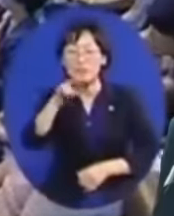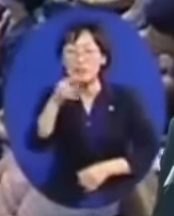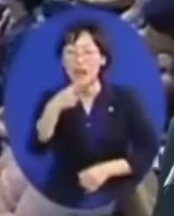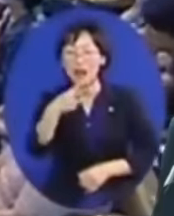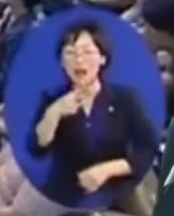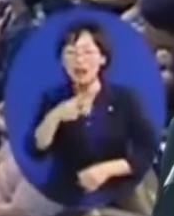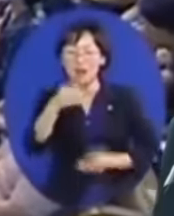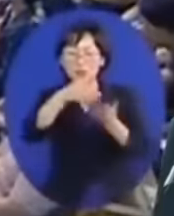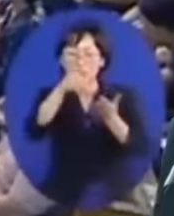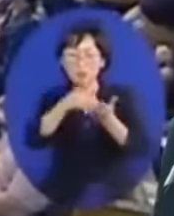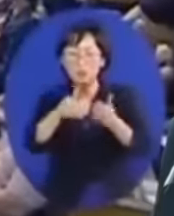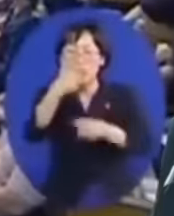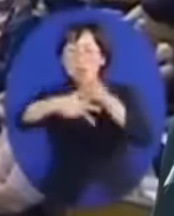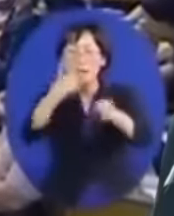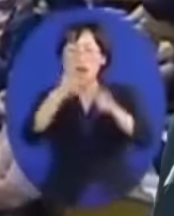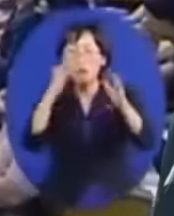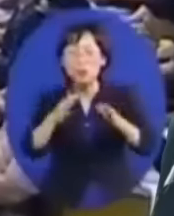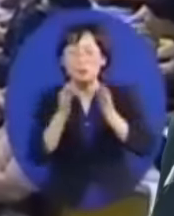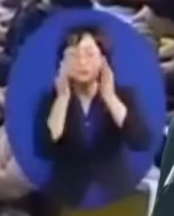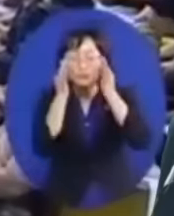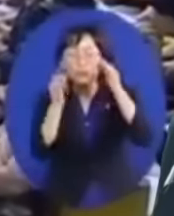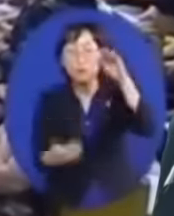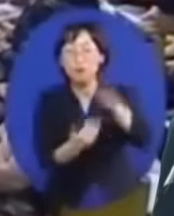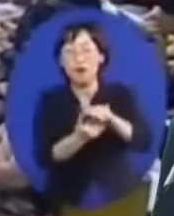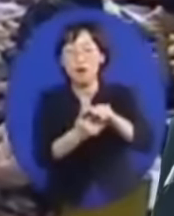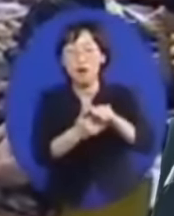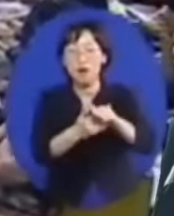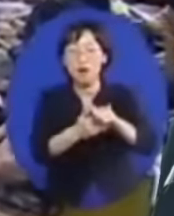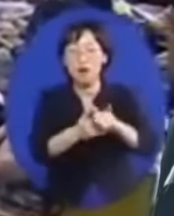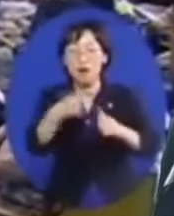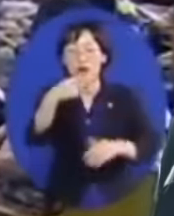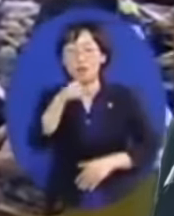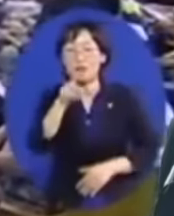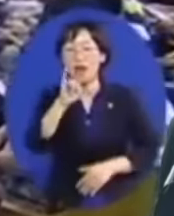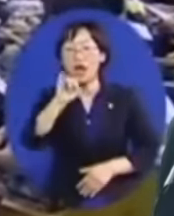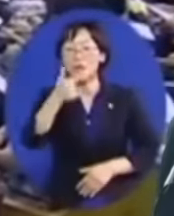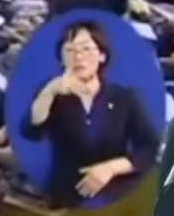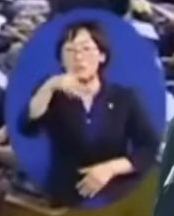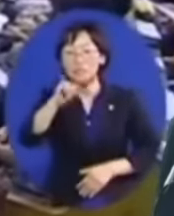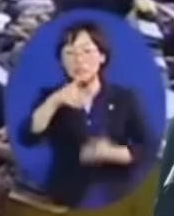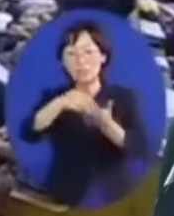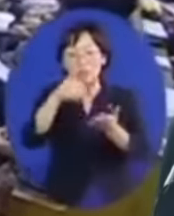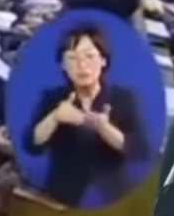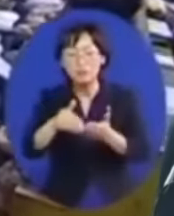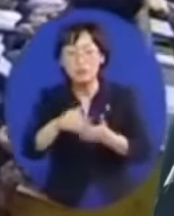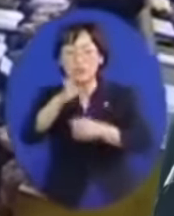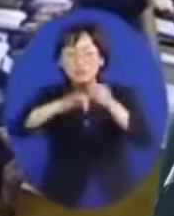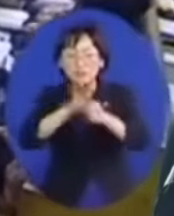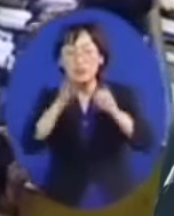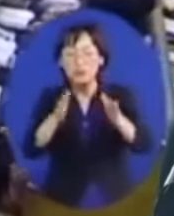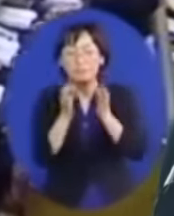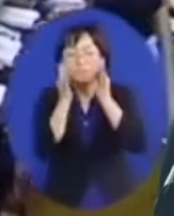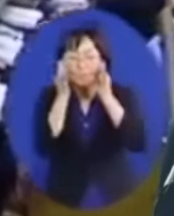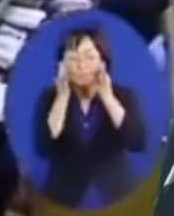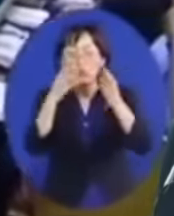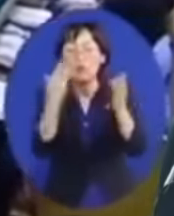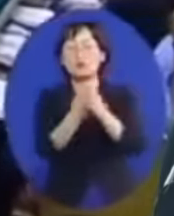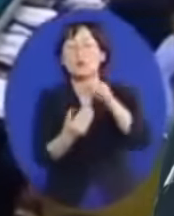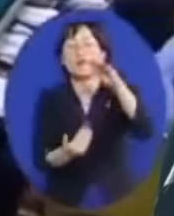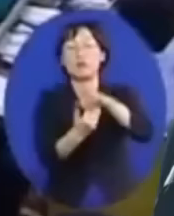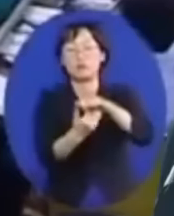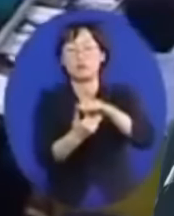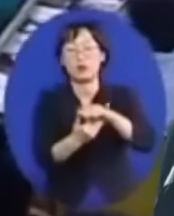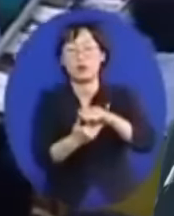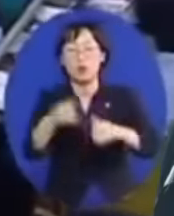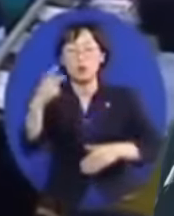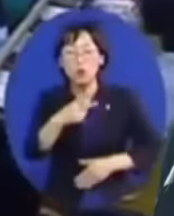흘려 완성한 작품이며 레오나르도 다빈치의 최후의 만찬도 10년을 걸려 완성한 작품인 것입니다.